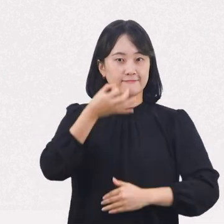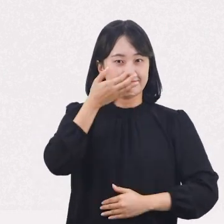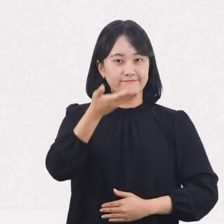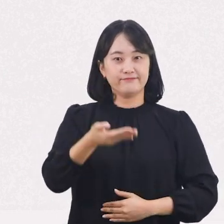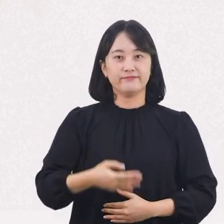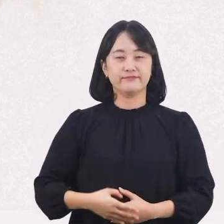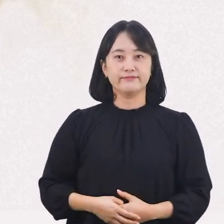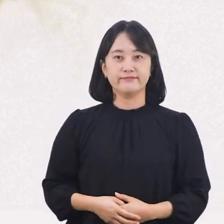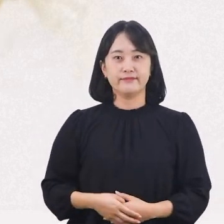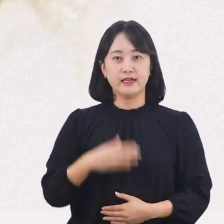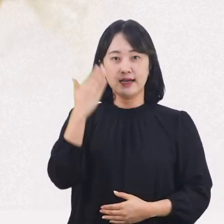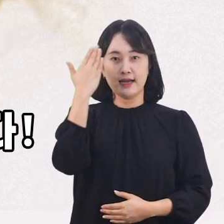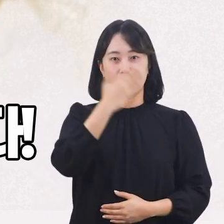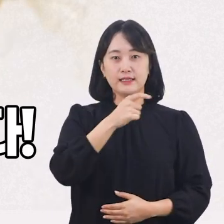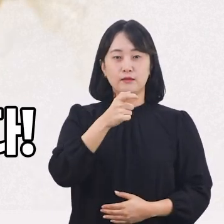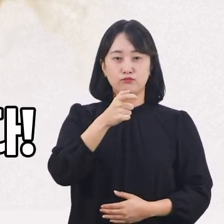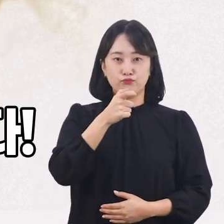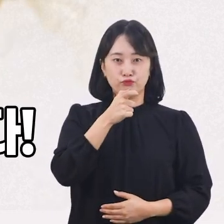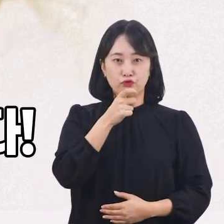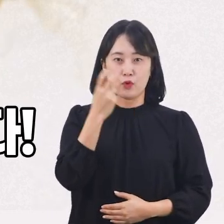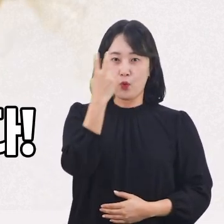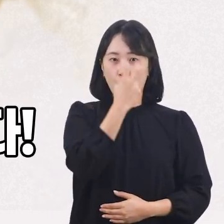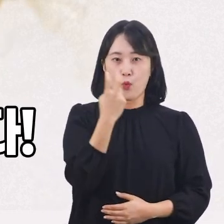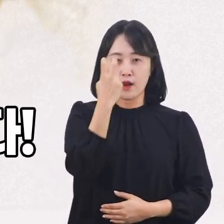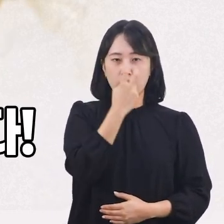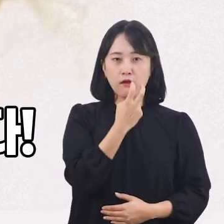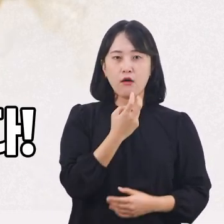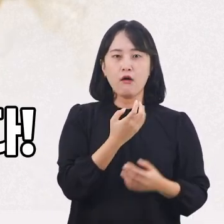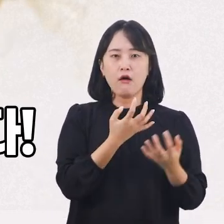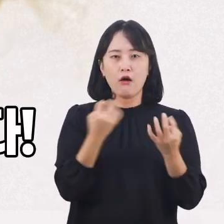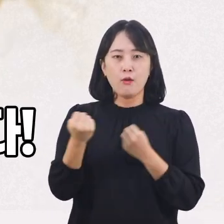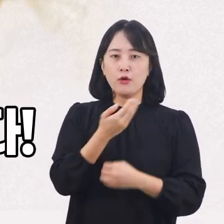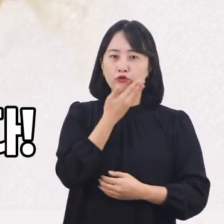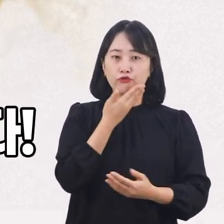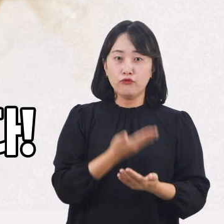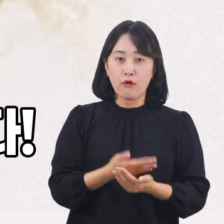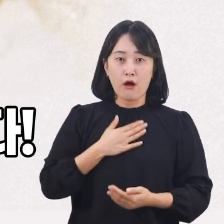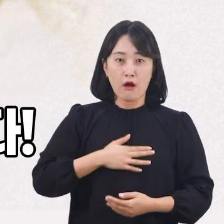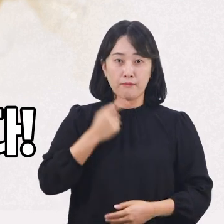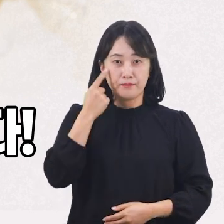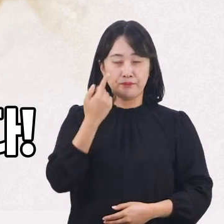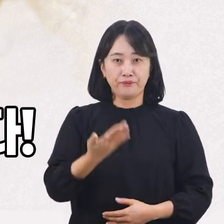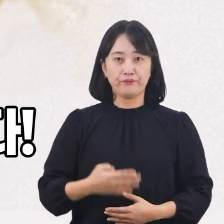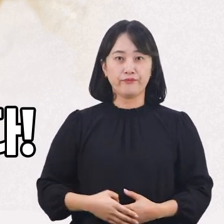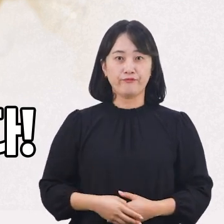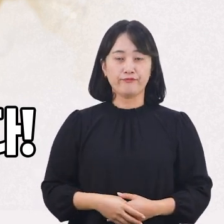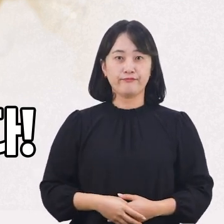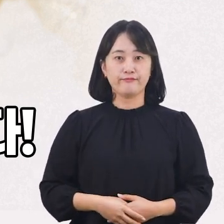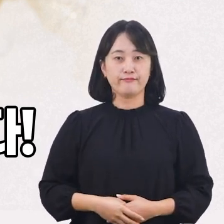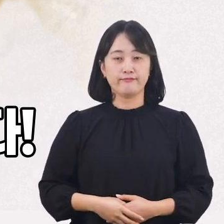보여드리겠습니다. 깨끗한 물과 위생이 우리 삶에 얼마나 중요한지 알고 있나요?